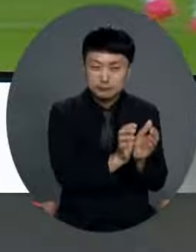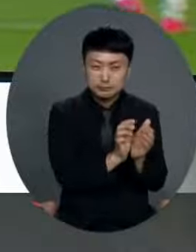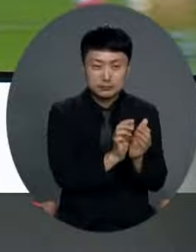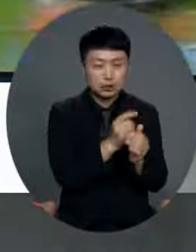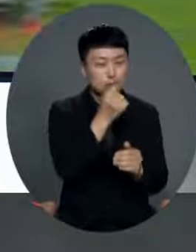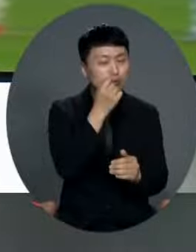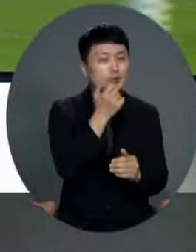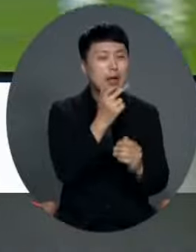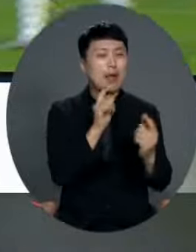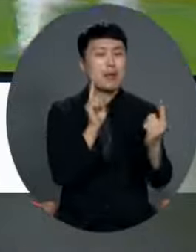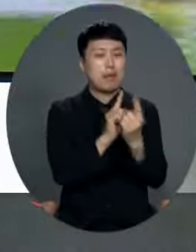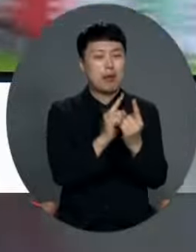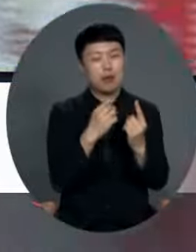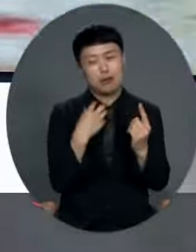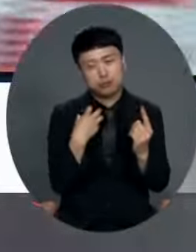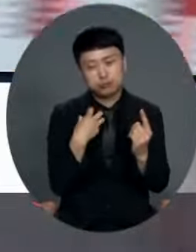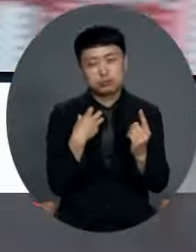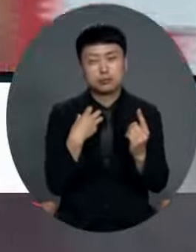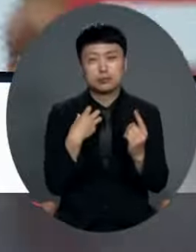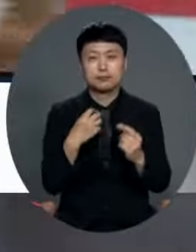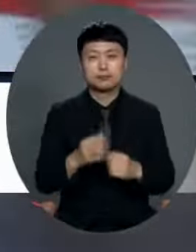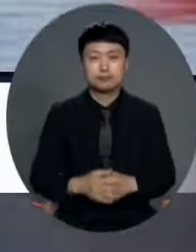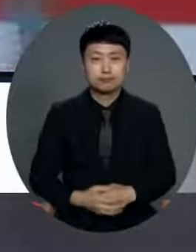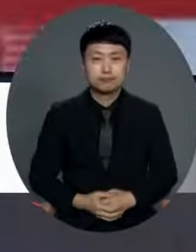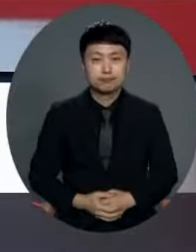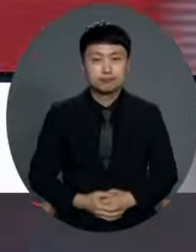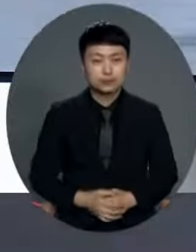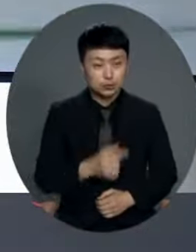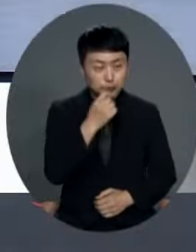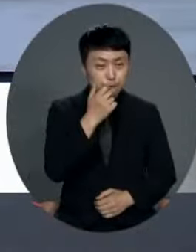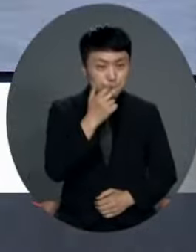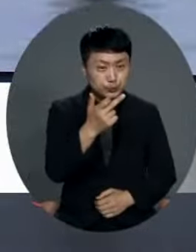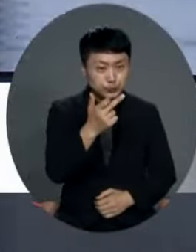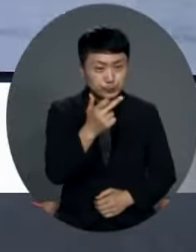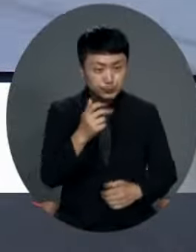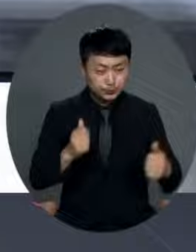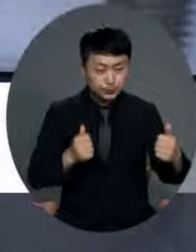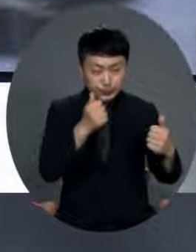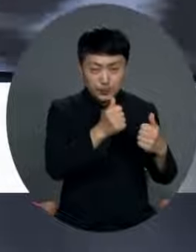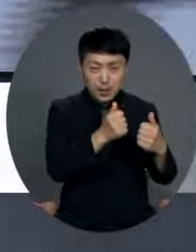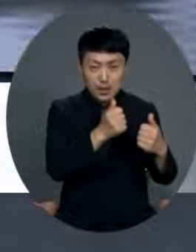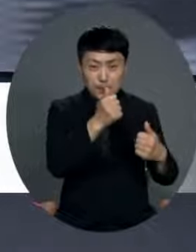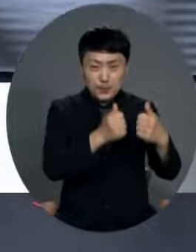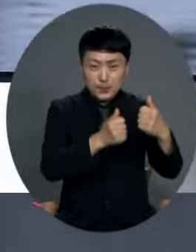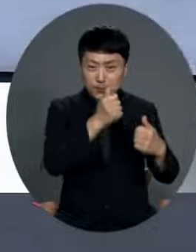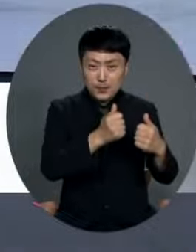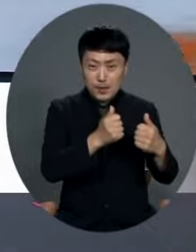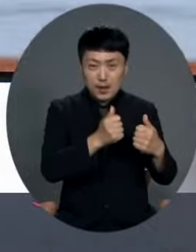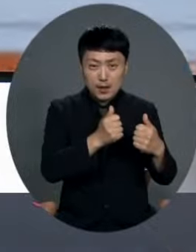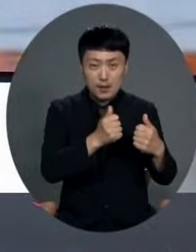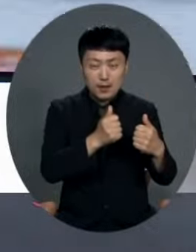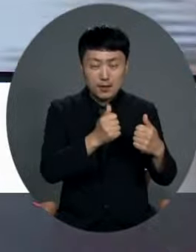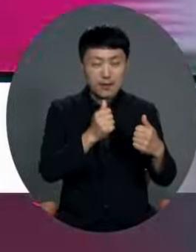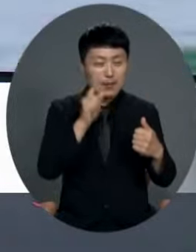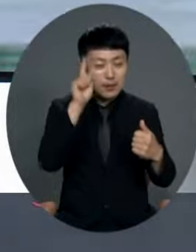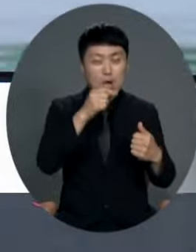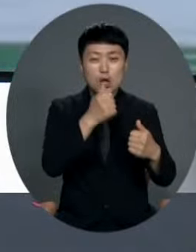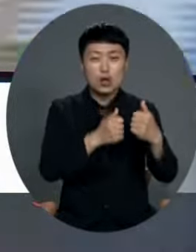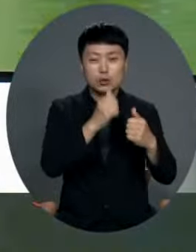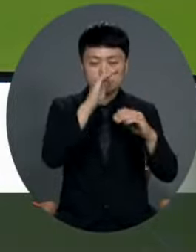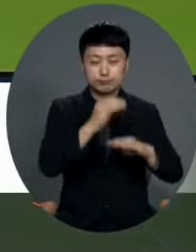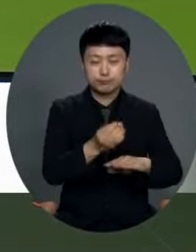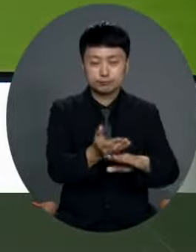앞두고 있어 부담도 큰 상황입니다. 큰산, 울산 원정을 앞둔 대구FC의 내일 경기를 서건 기자가